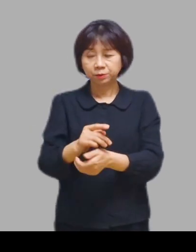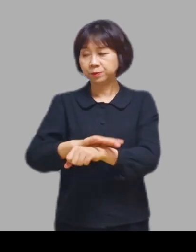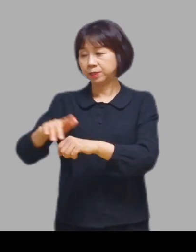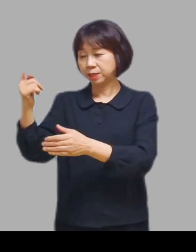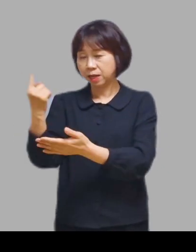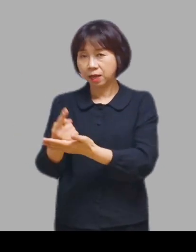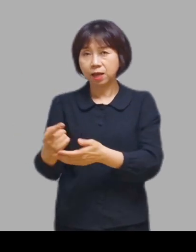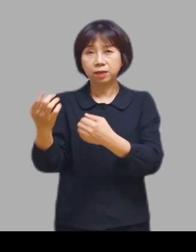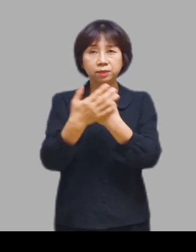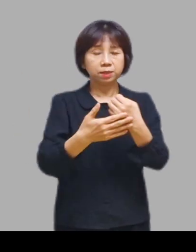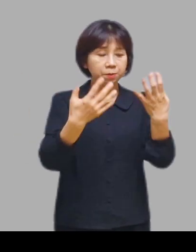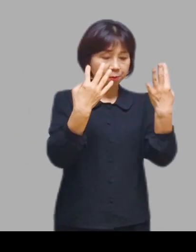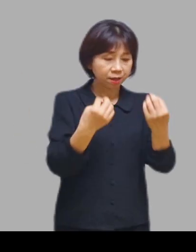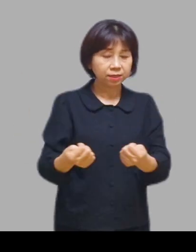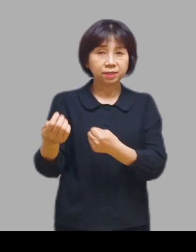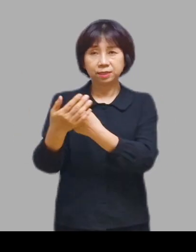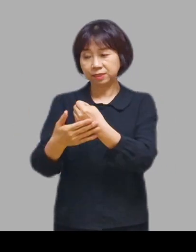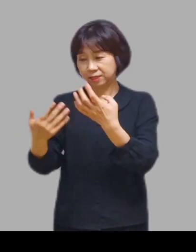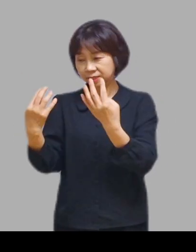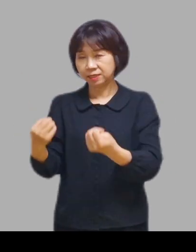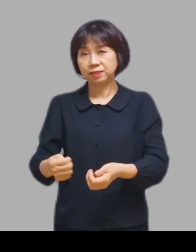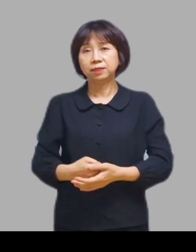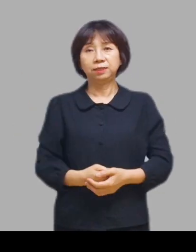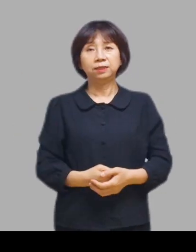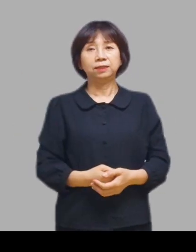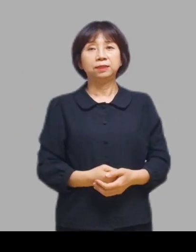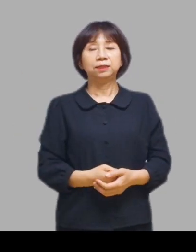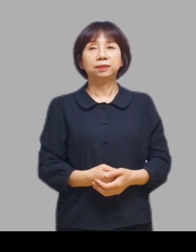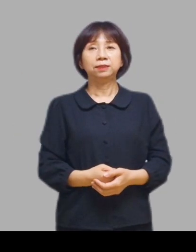은혜 많이 받으세요.